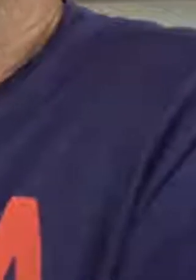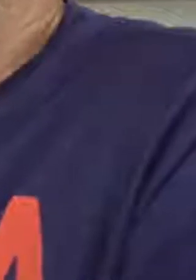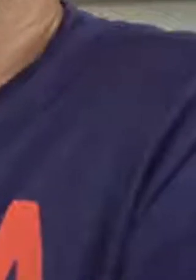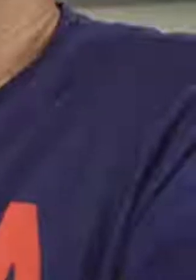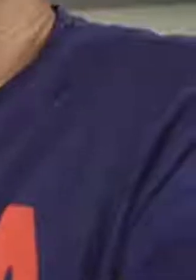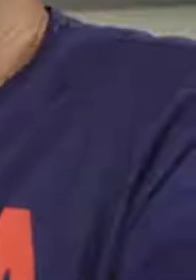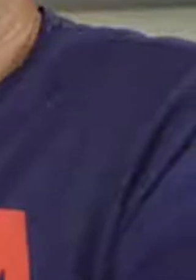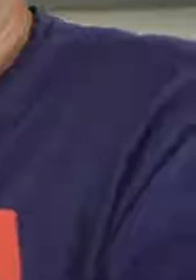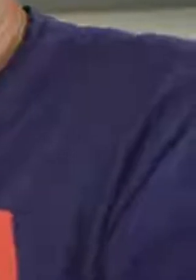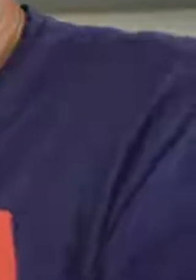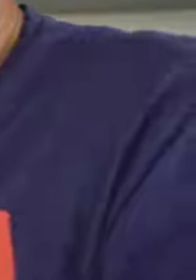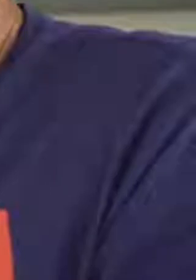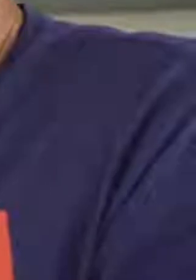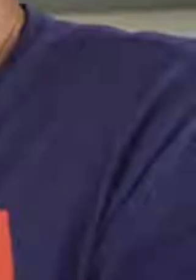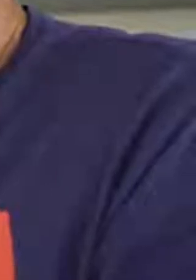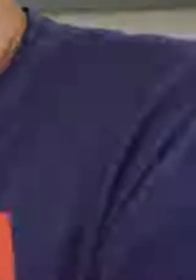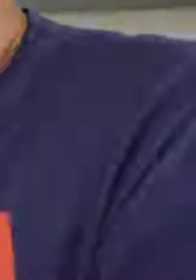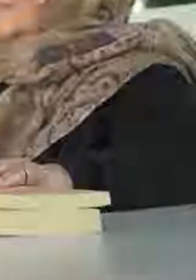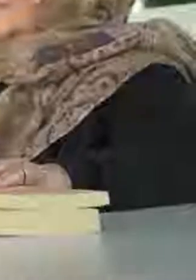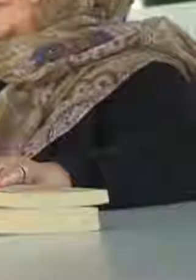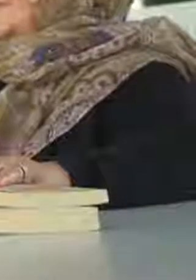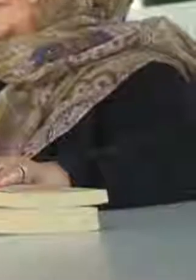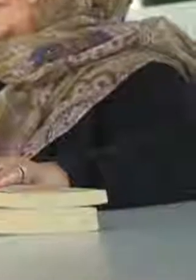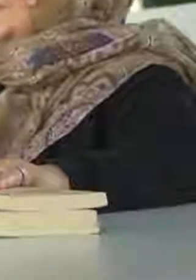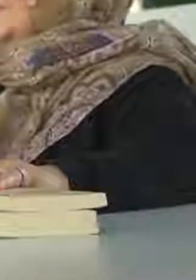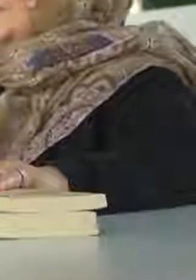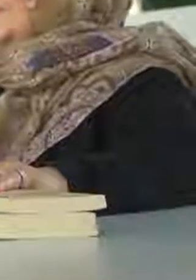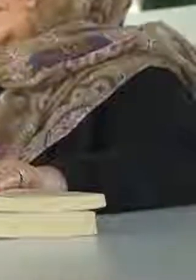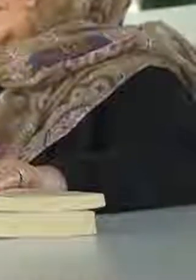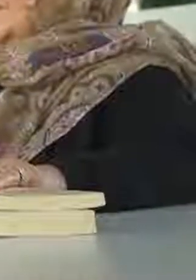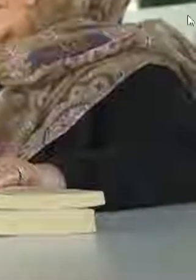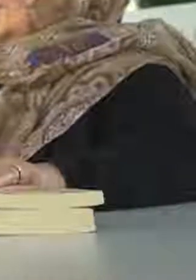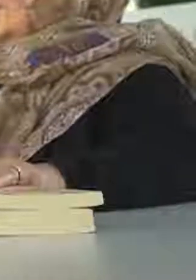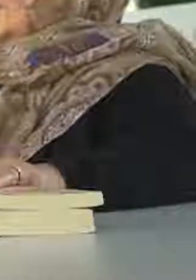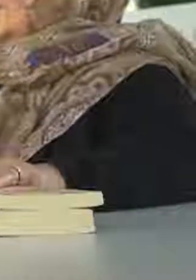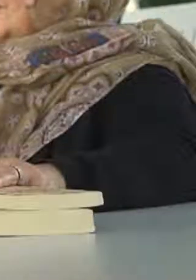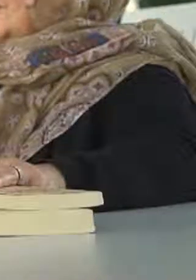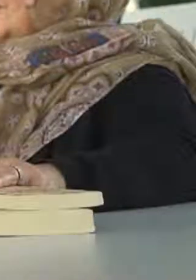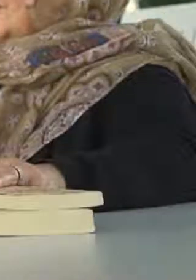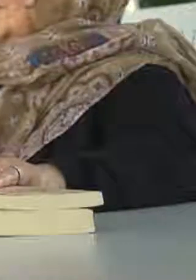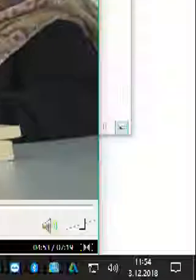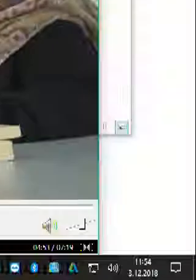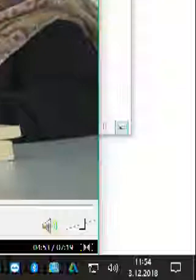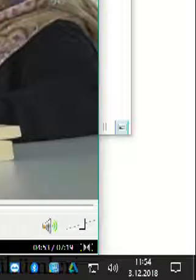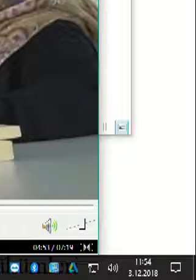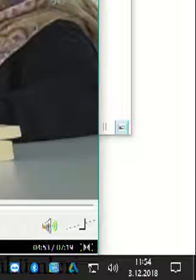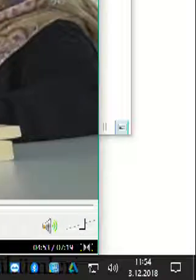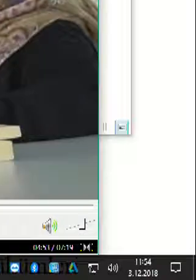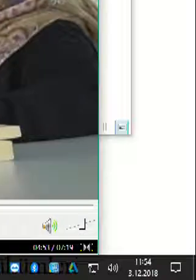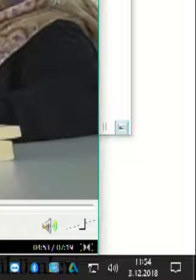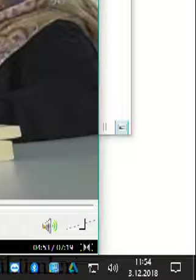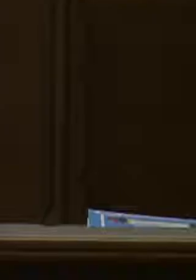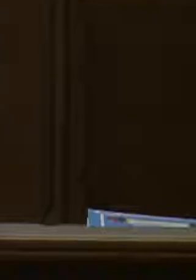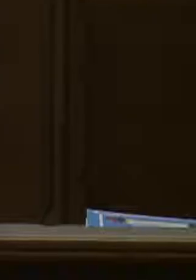bize çok destek verdiler. Kendilerine çok çok teşekkür ediyoruz. Çocuklarımız bayağı yararlanıyor kütüphanede. Biz de